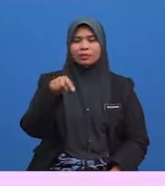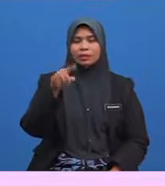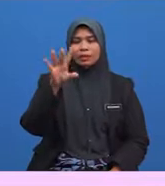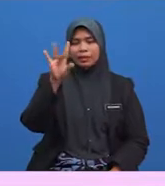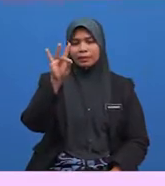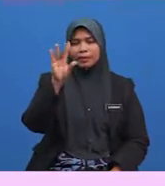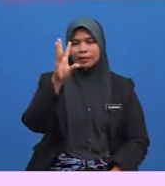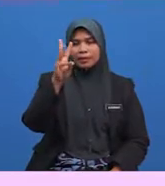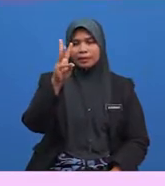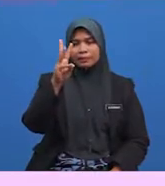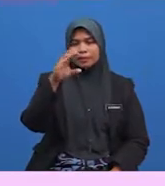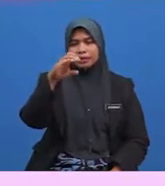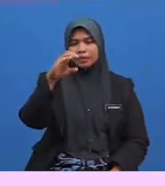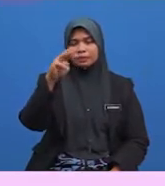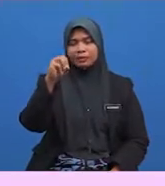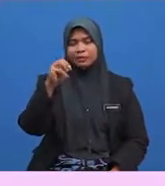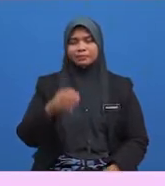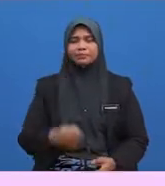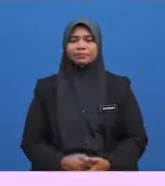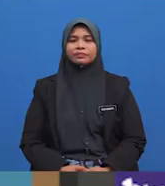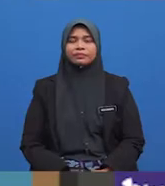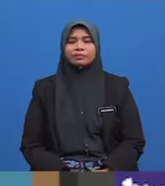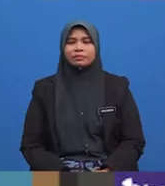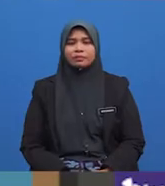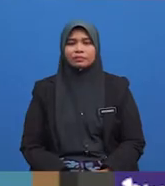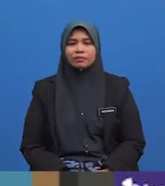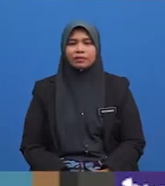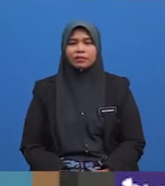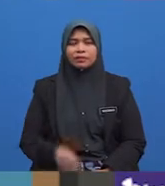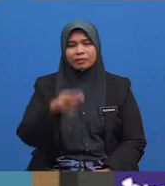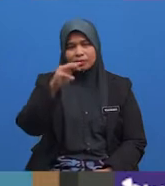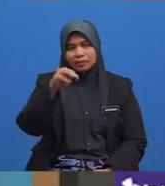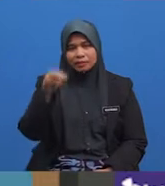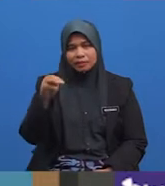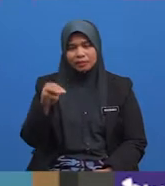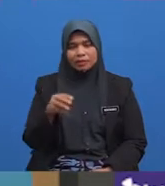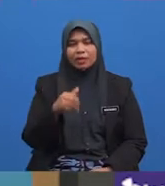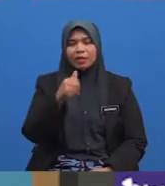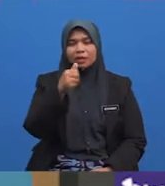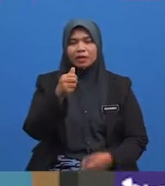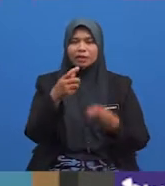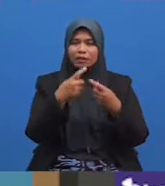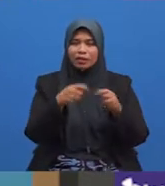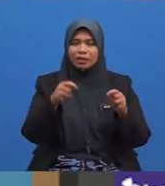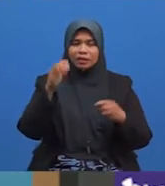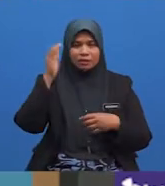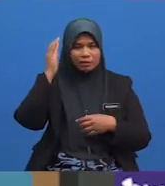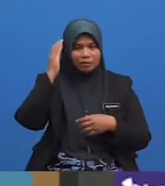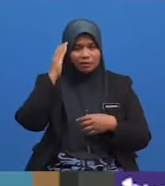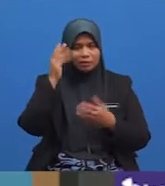36.8 bahagi 2 darab T. Murid-murid, anda telah tahu mengira